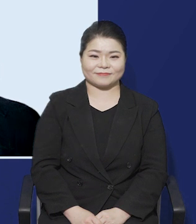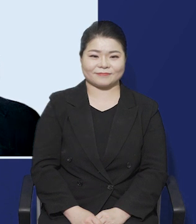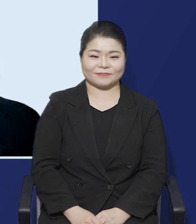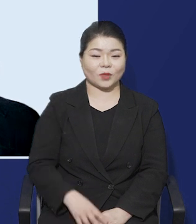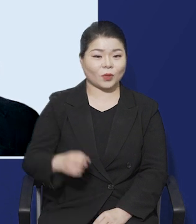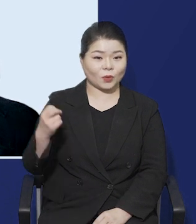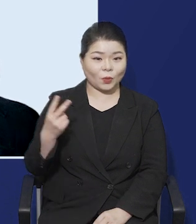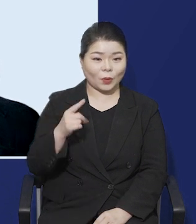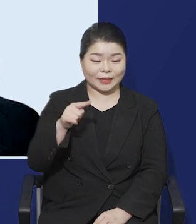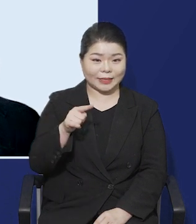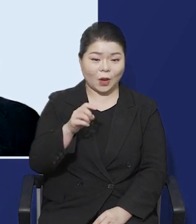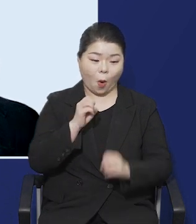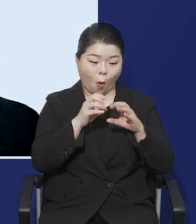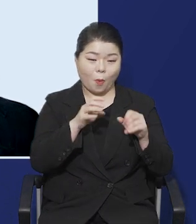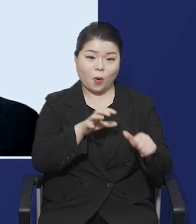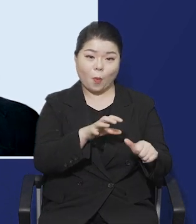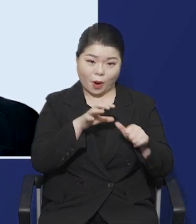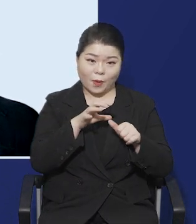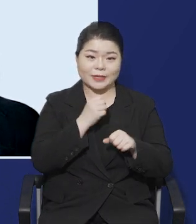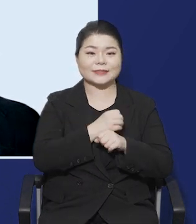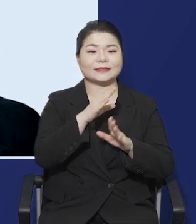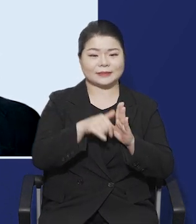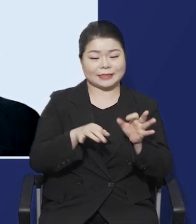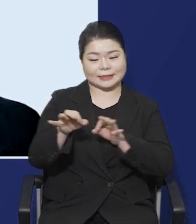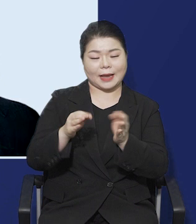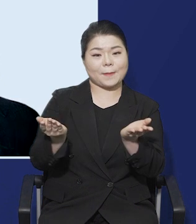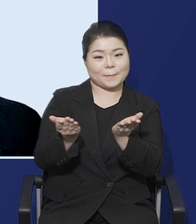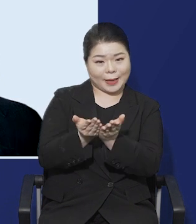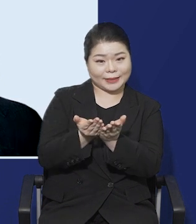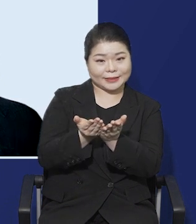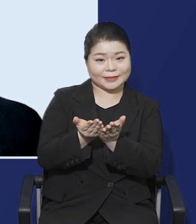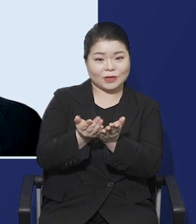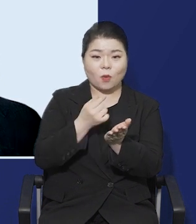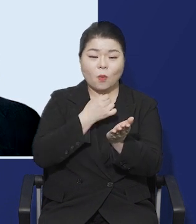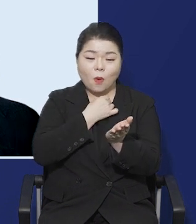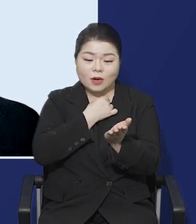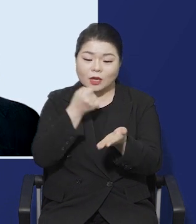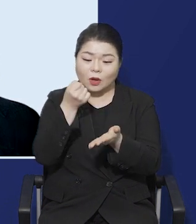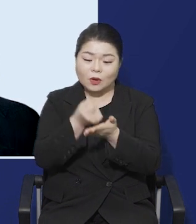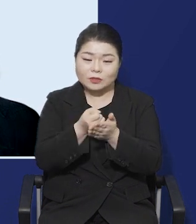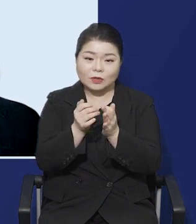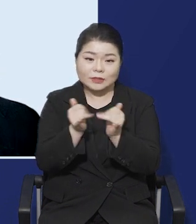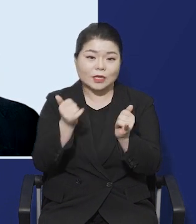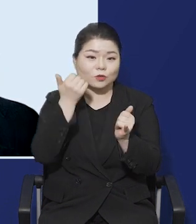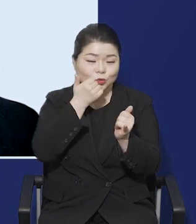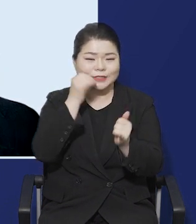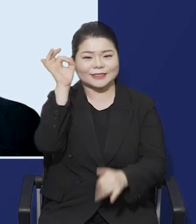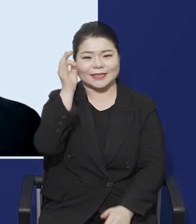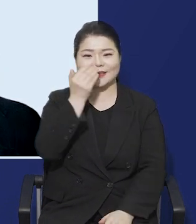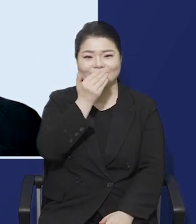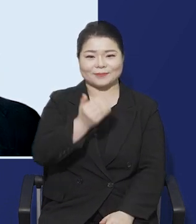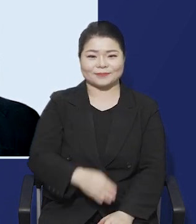또 아울러 이러한 디지털 마케팅을 활용하게 되면은 시장에 맞는 비즈니스 의사 결정권자를 모색을 할 수